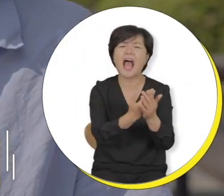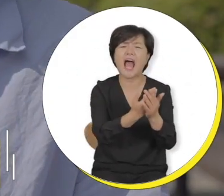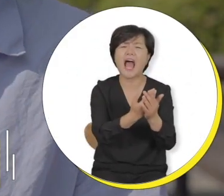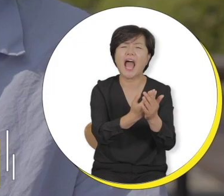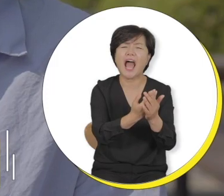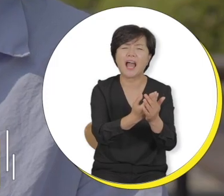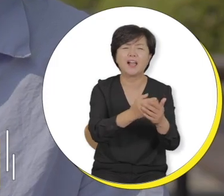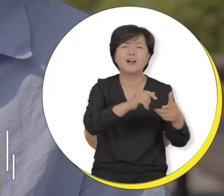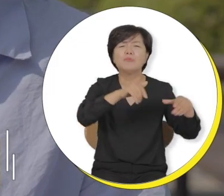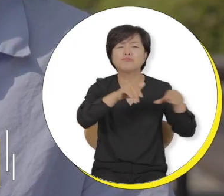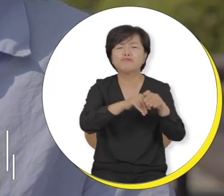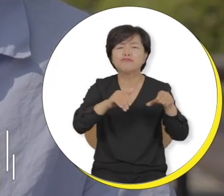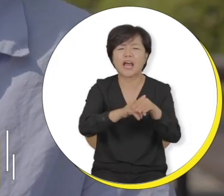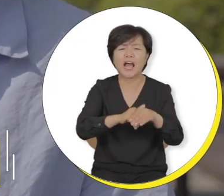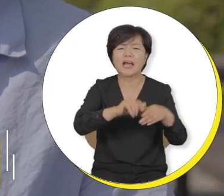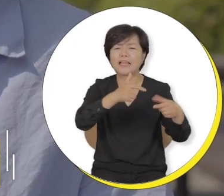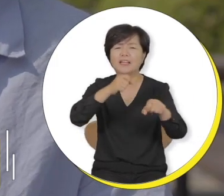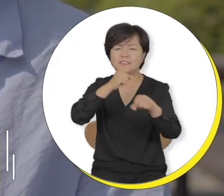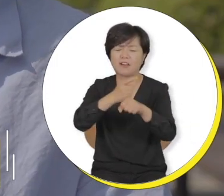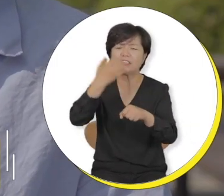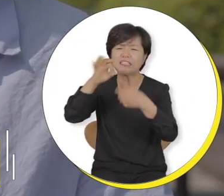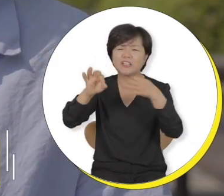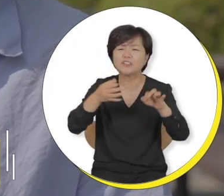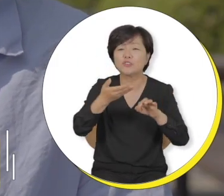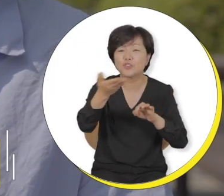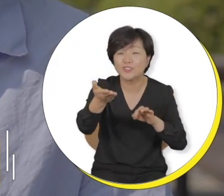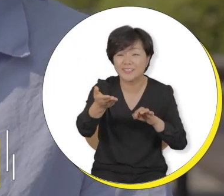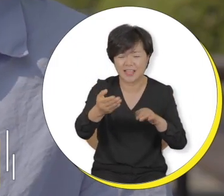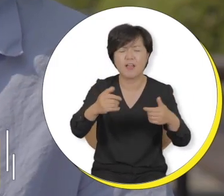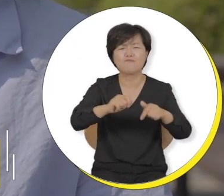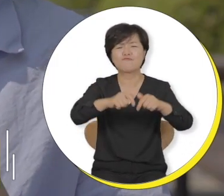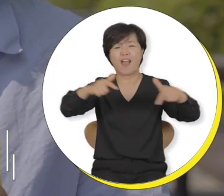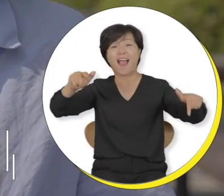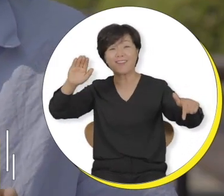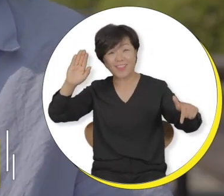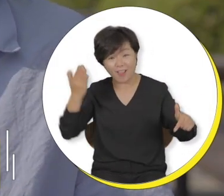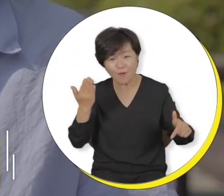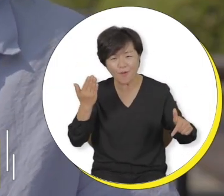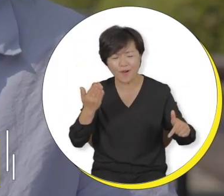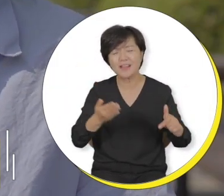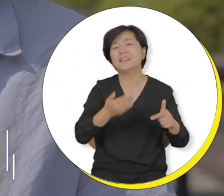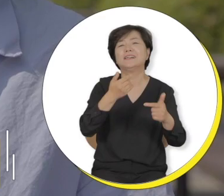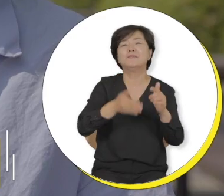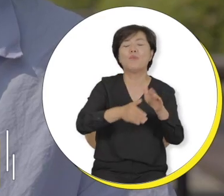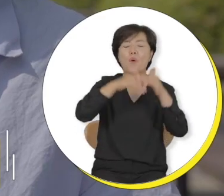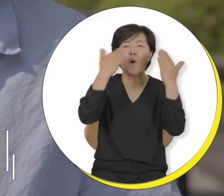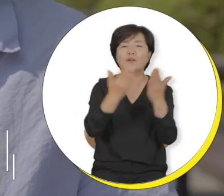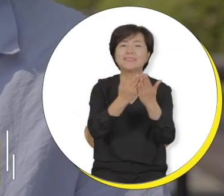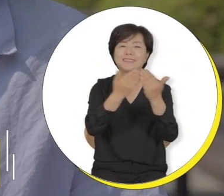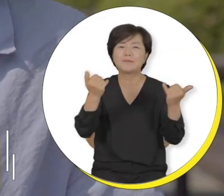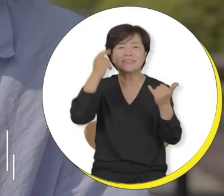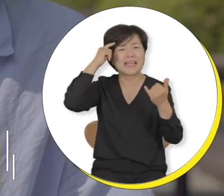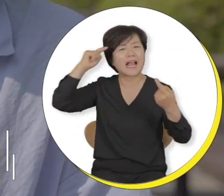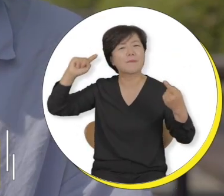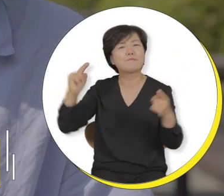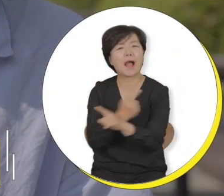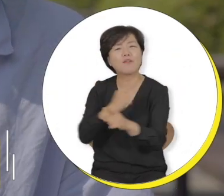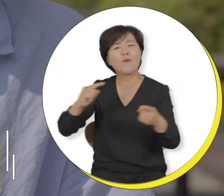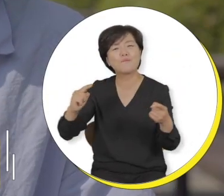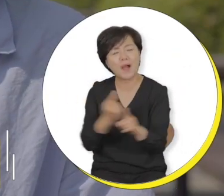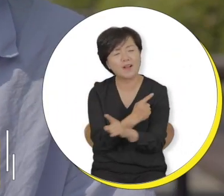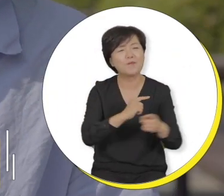존중해주는 그런 문화들이 계속 조금 많아졌으면 좋겠고 이걸 통해 가지고 또 시민들이 그런 부분에 대해서 좀 인식 개선도